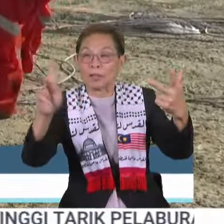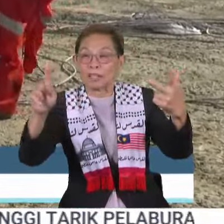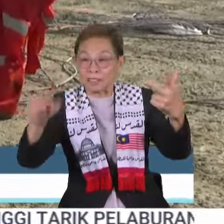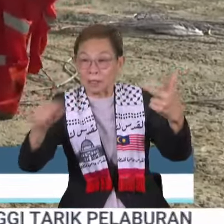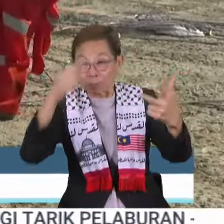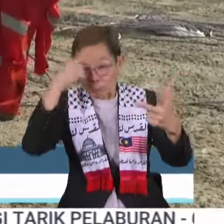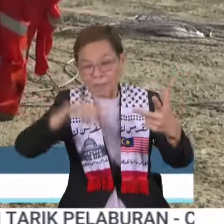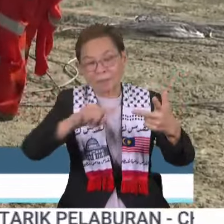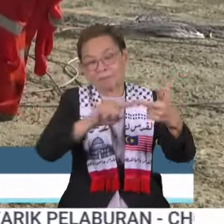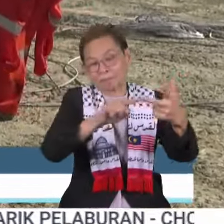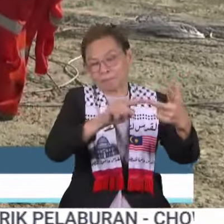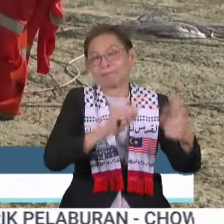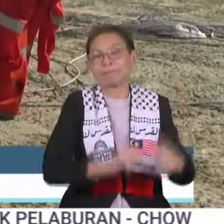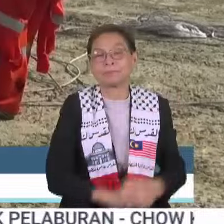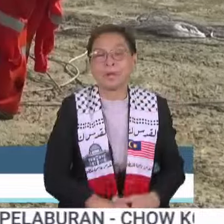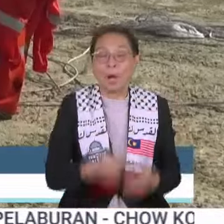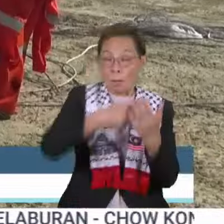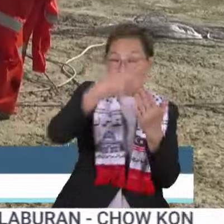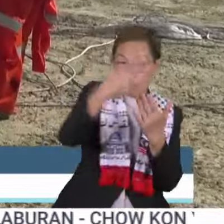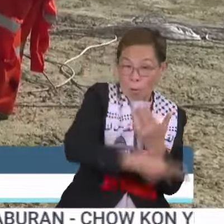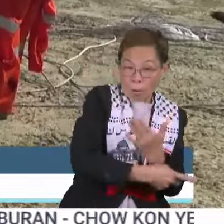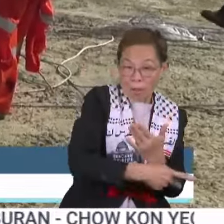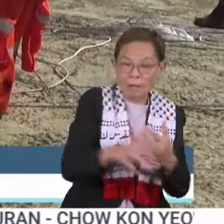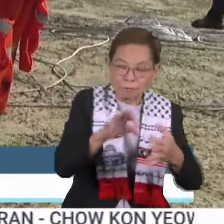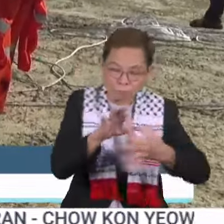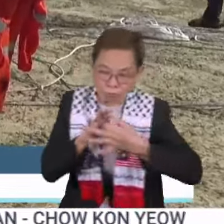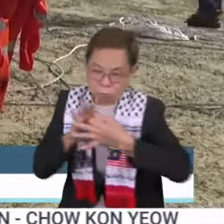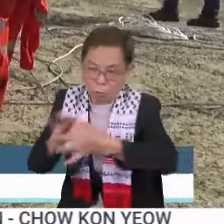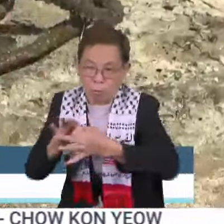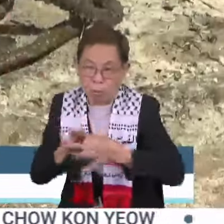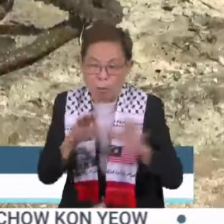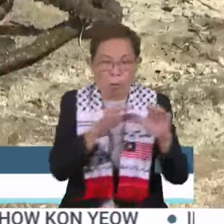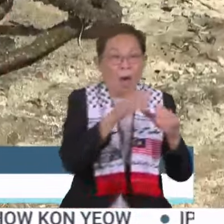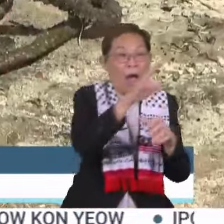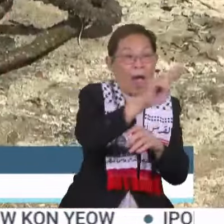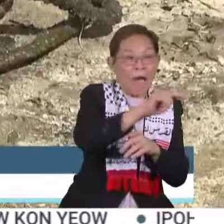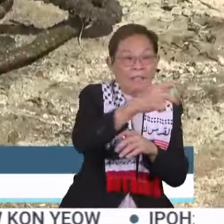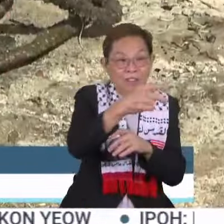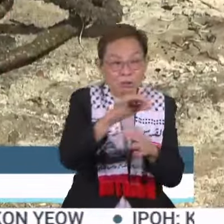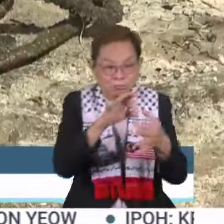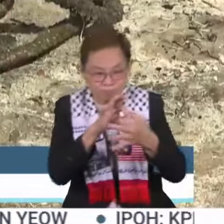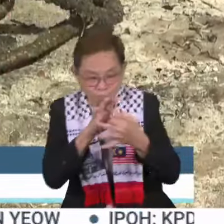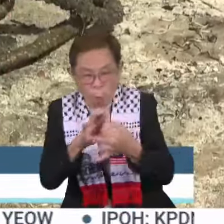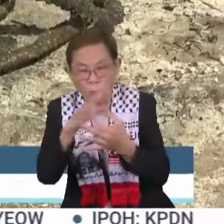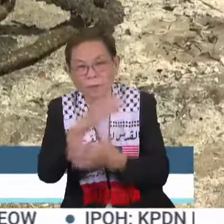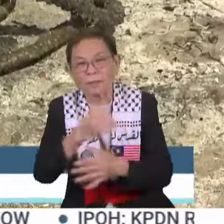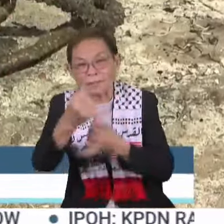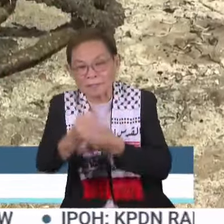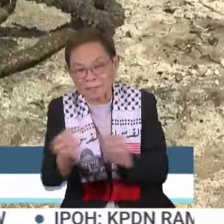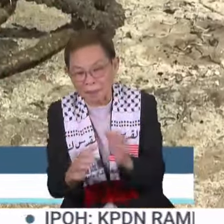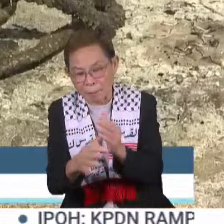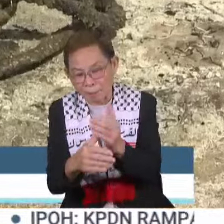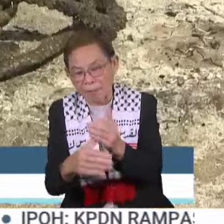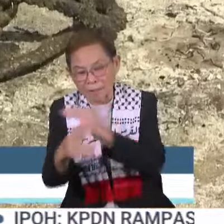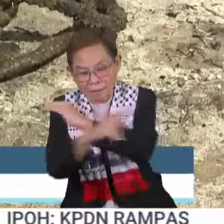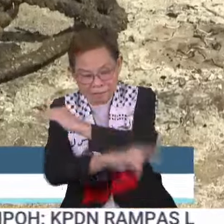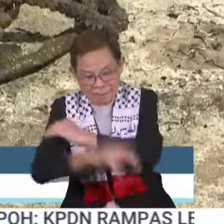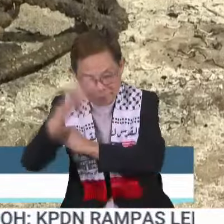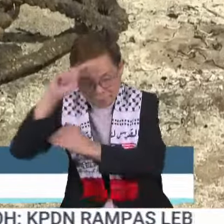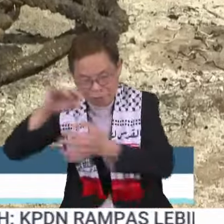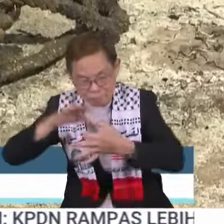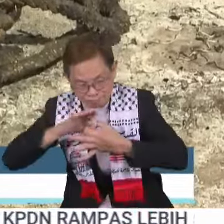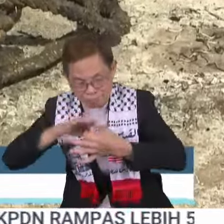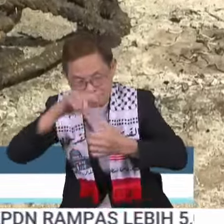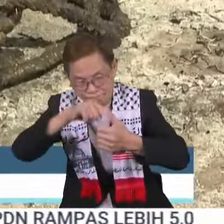233.2 kilogram bagi siri ketiga. Program mendapat kerjasama Badan Bukan Kerajaan NGO dan Jabatan Perikanan Negeri